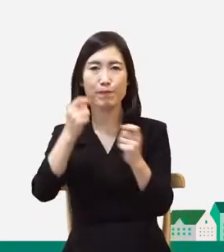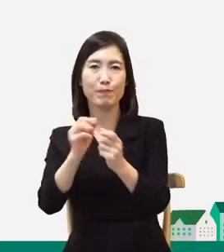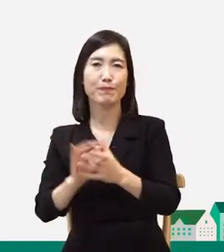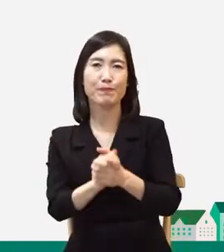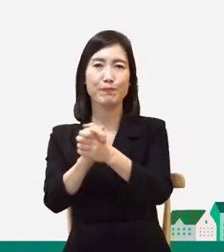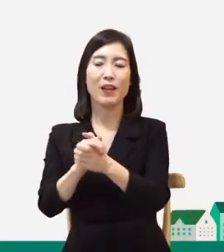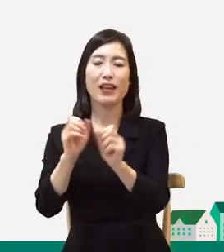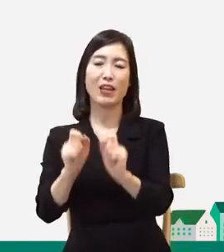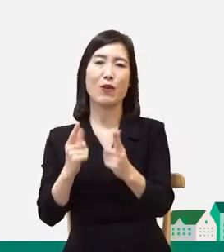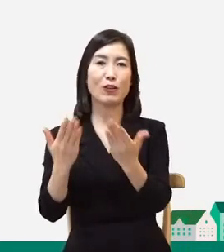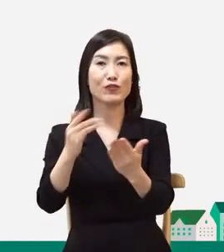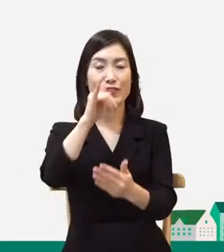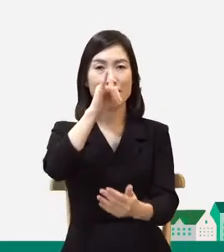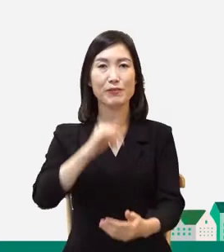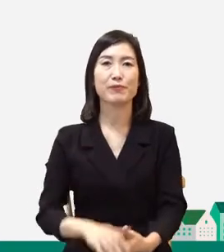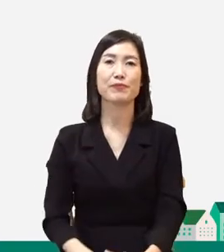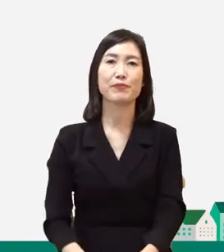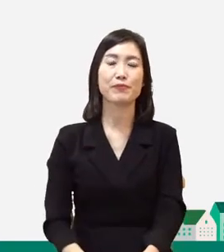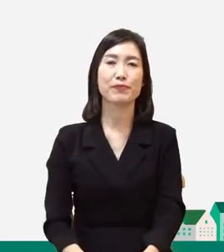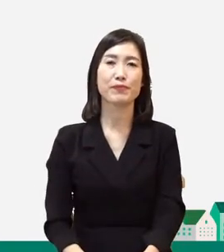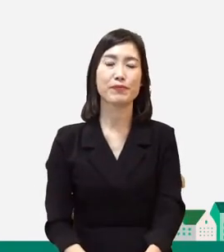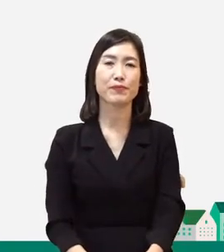기회를 제공하고 있습니다.